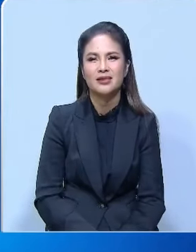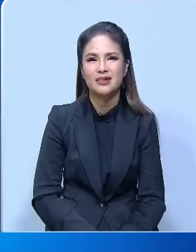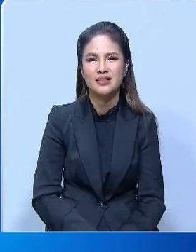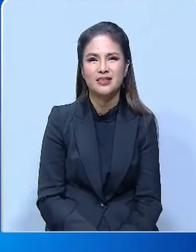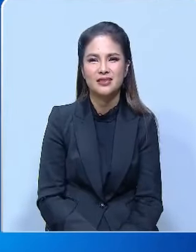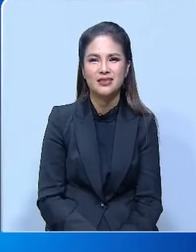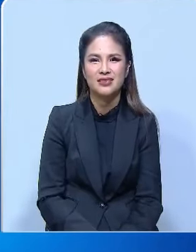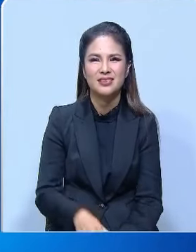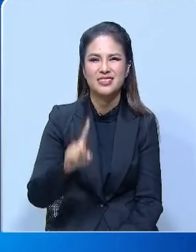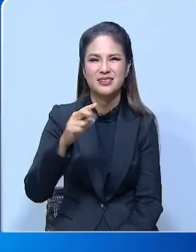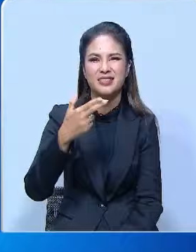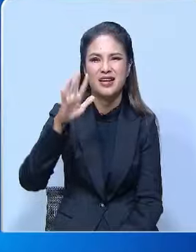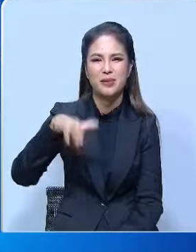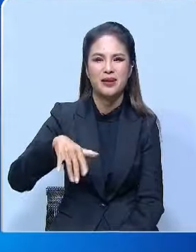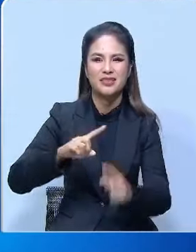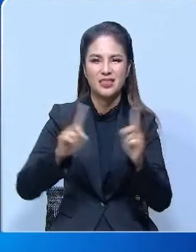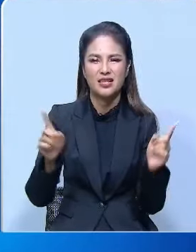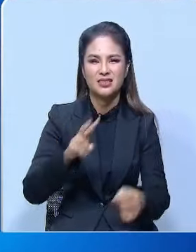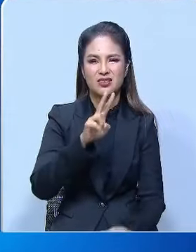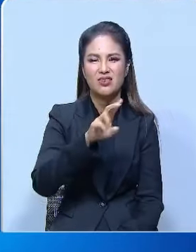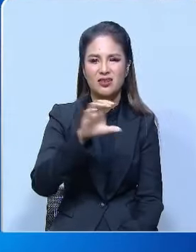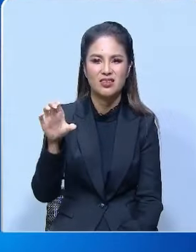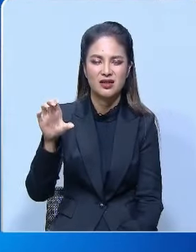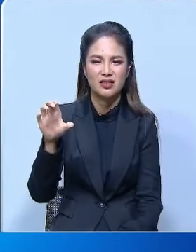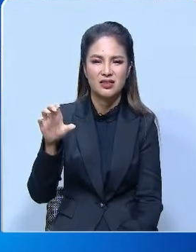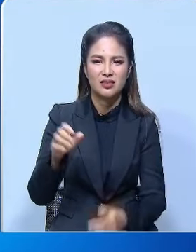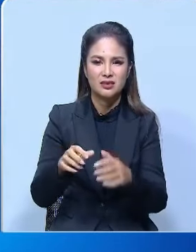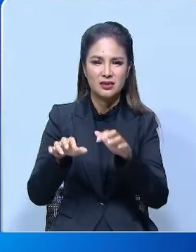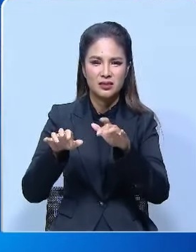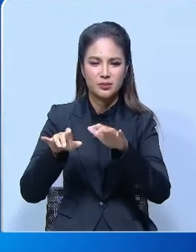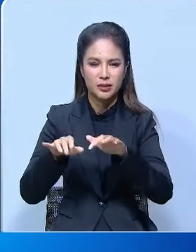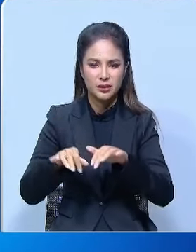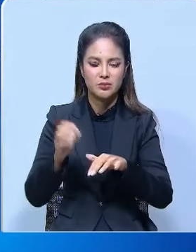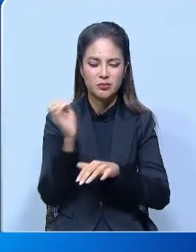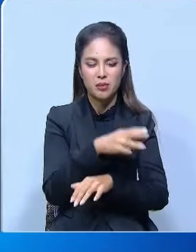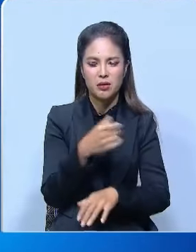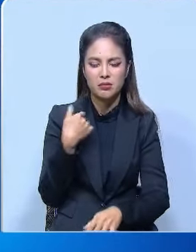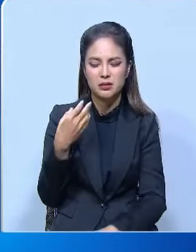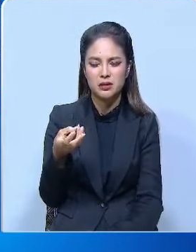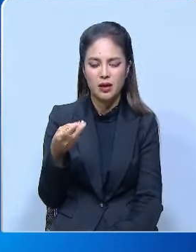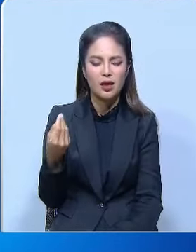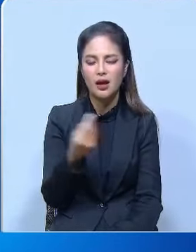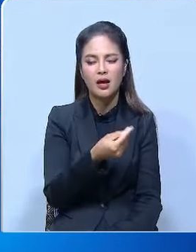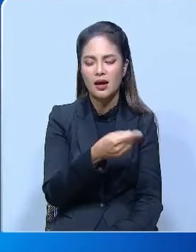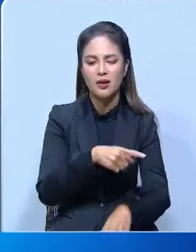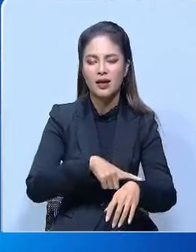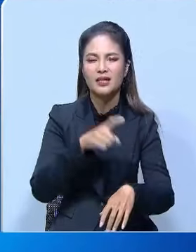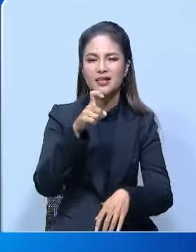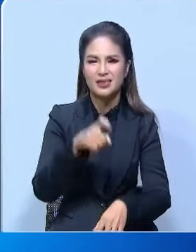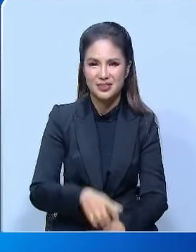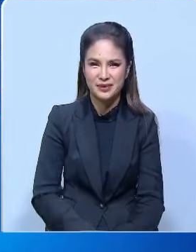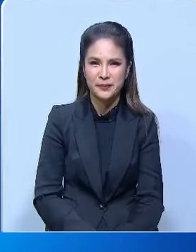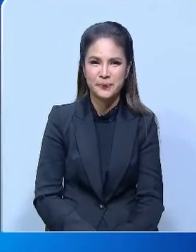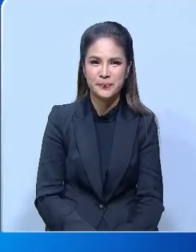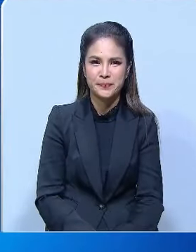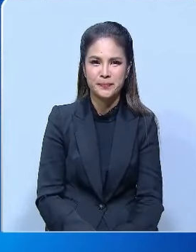ไม่ได้ 15,000ด้วยนะ 200แล้วส่งข้อความมาบอกว่าเอพี่มีแค่นี้จริงๆถือว่าเป็นค่าเสียเวลานะอยยตาย